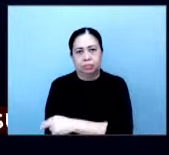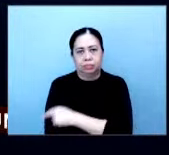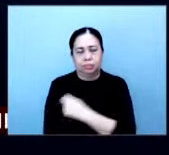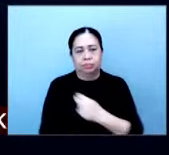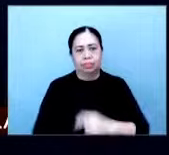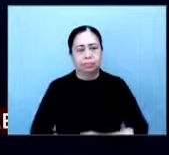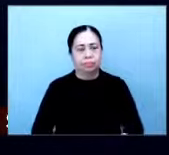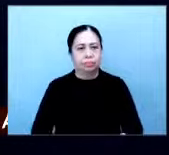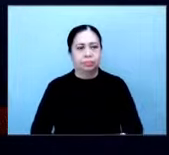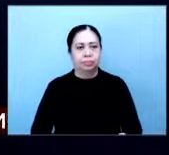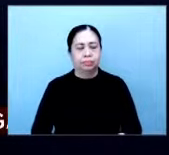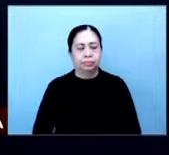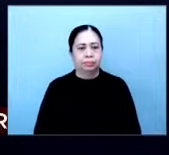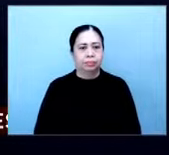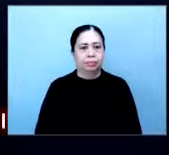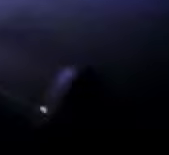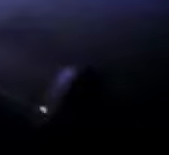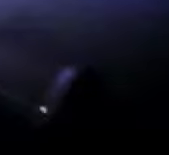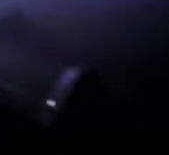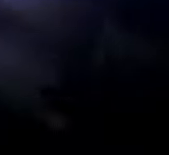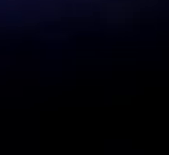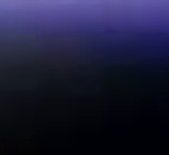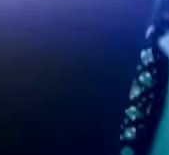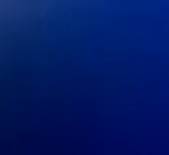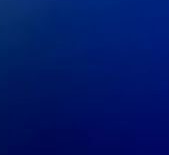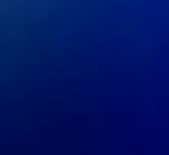Elaine ful heno news